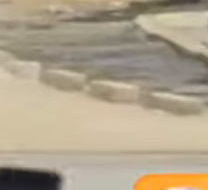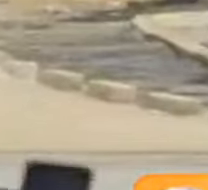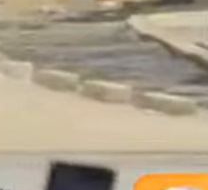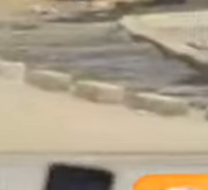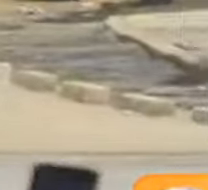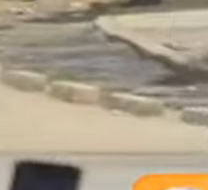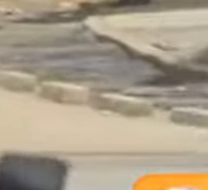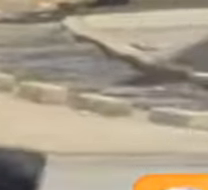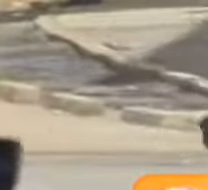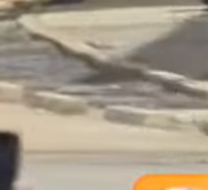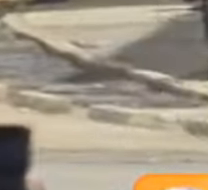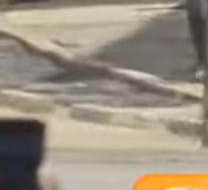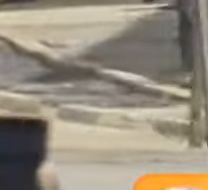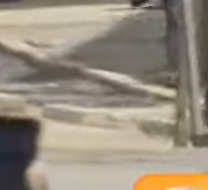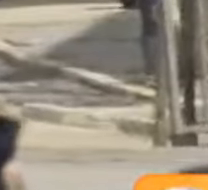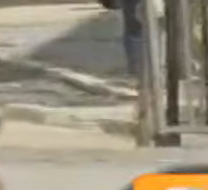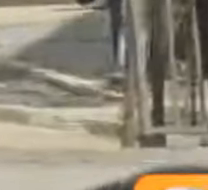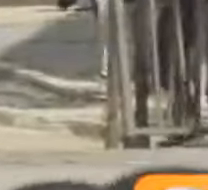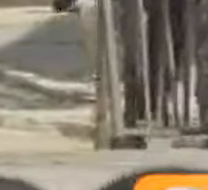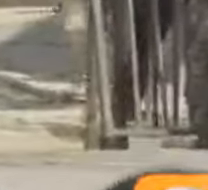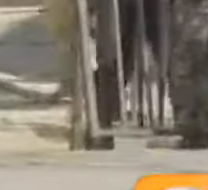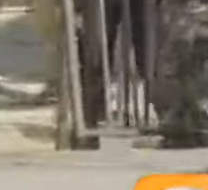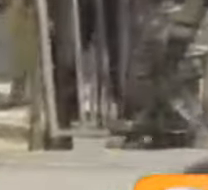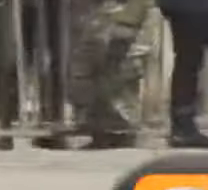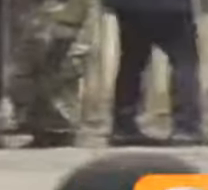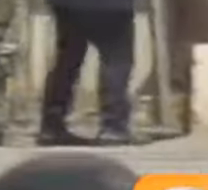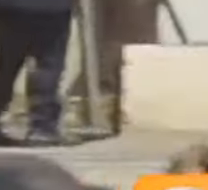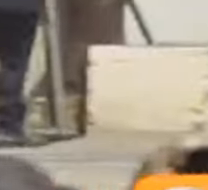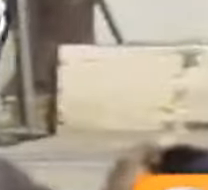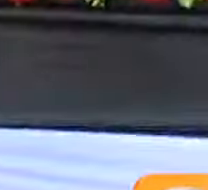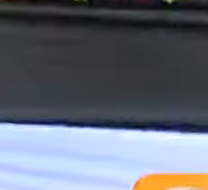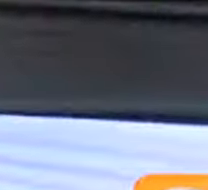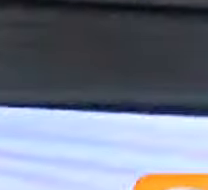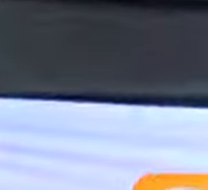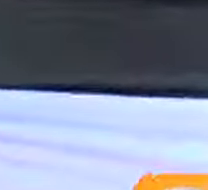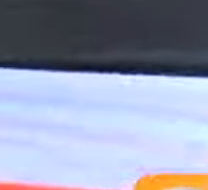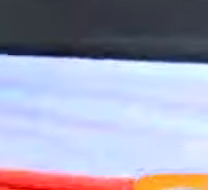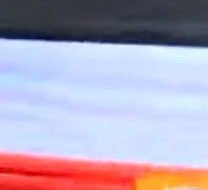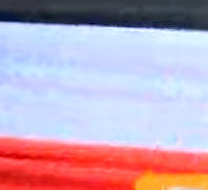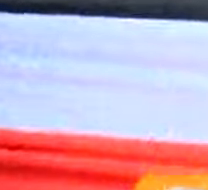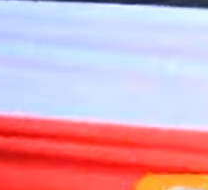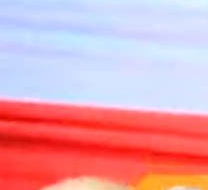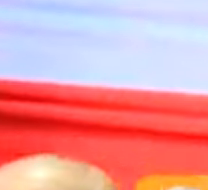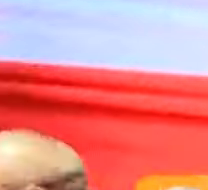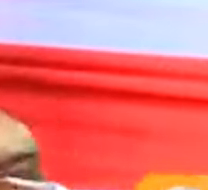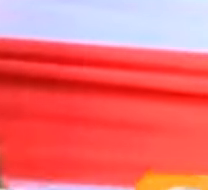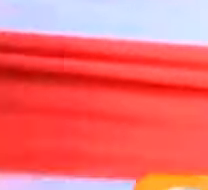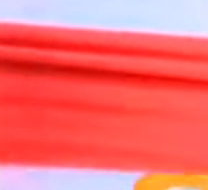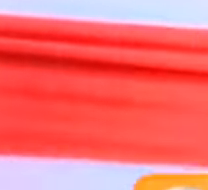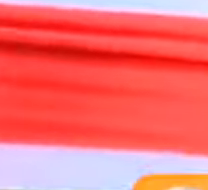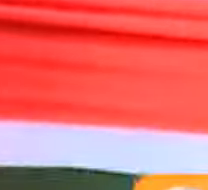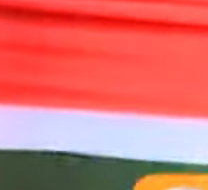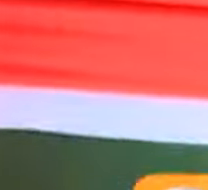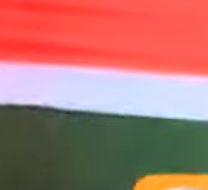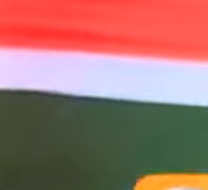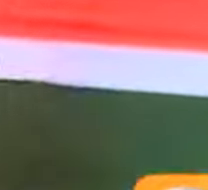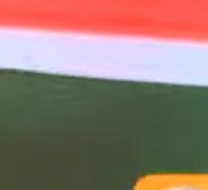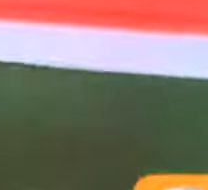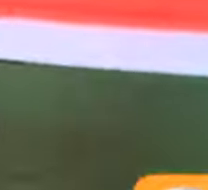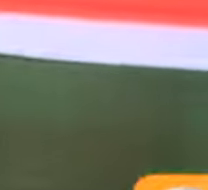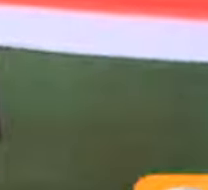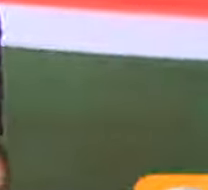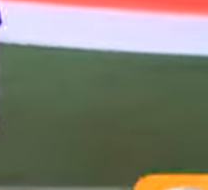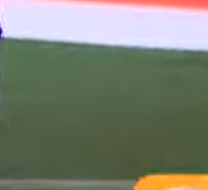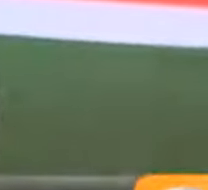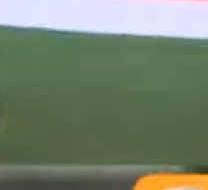tuweze kuheshimu itifaki ya kuondoka. The exit procedure, nafasi hii, msafara wa Mheshimiwa